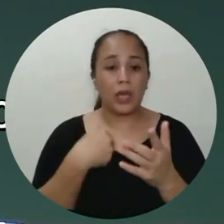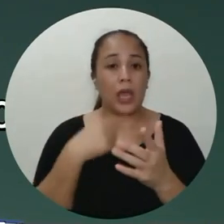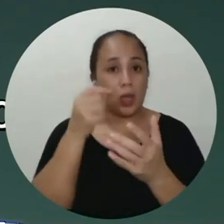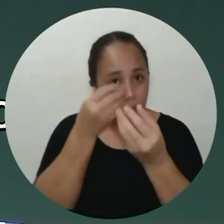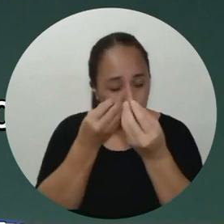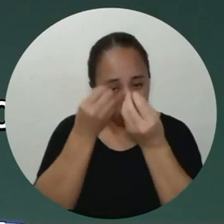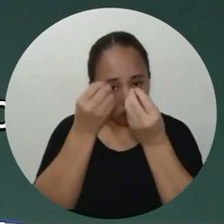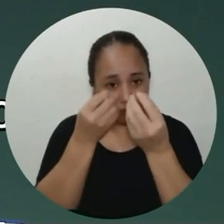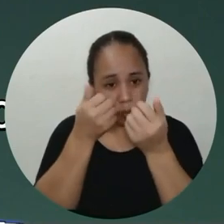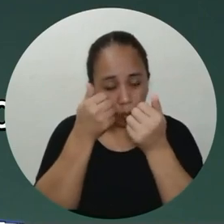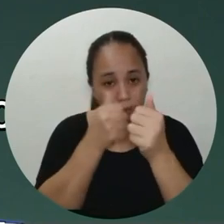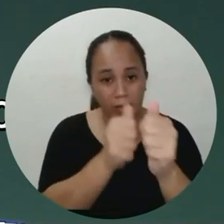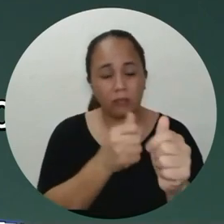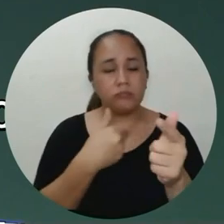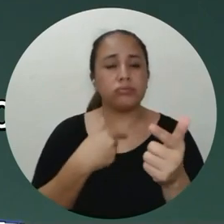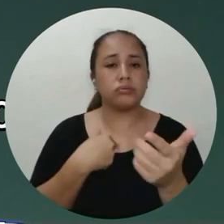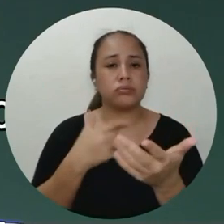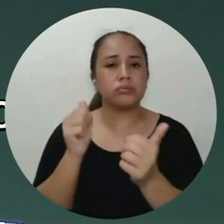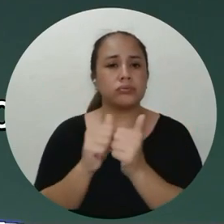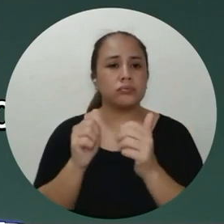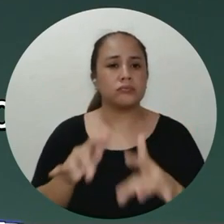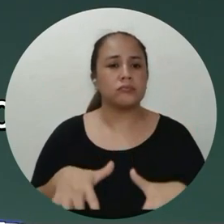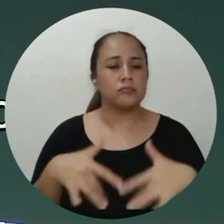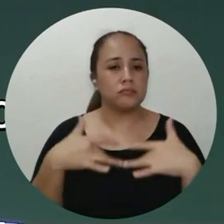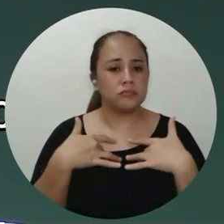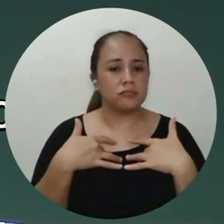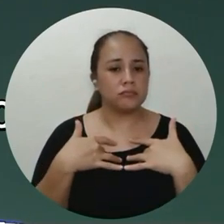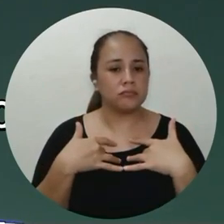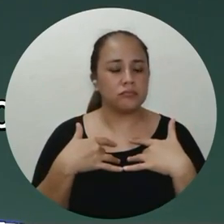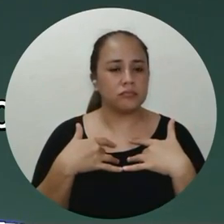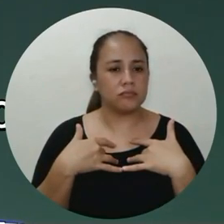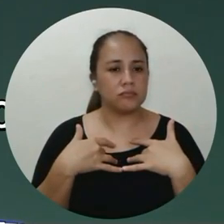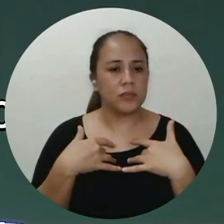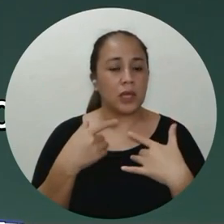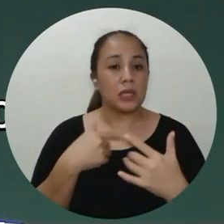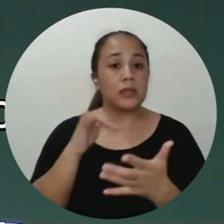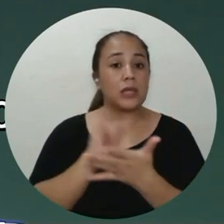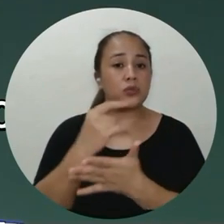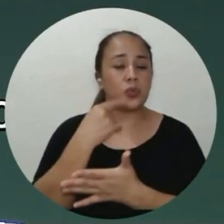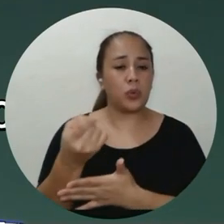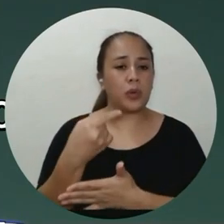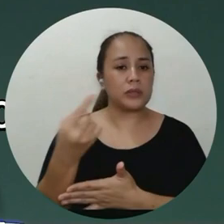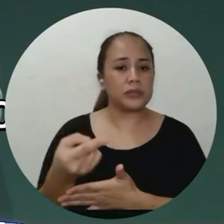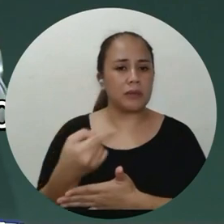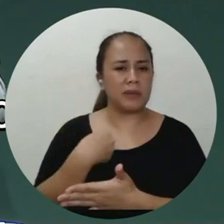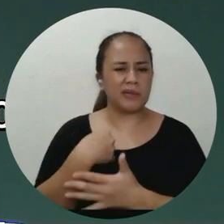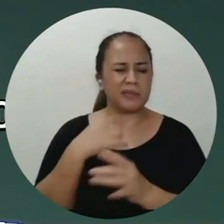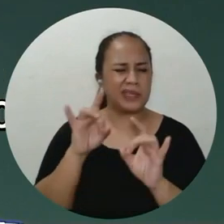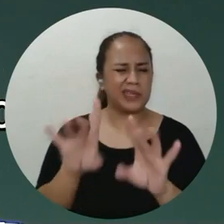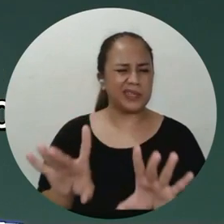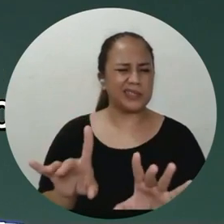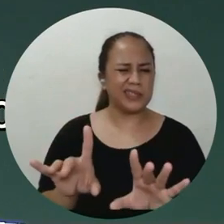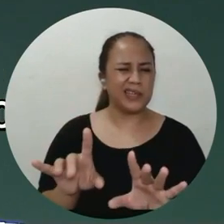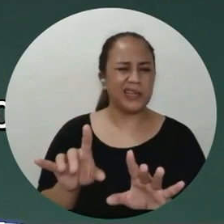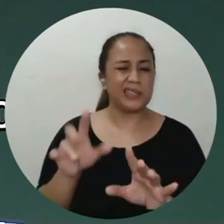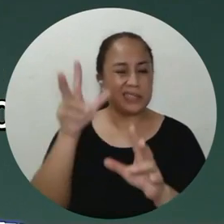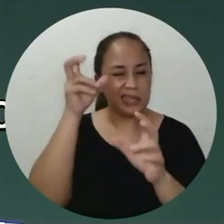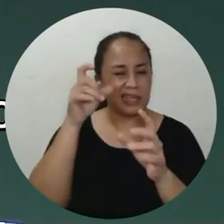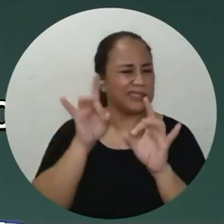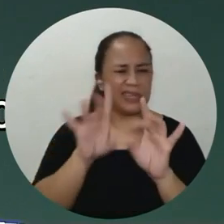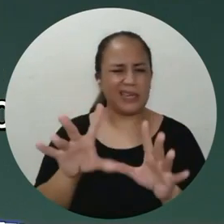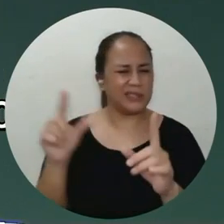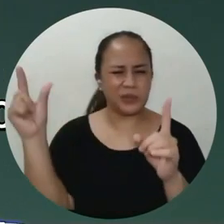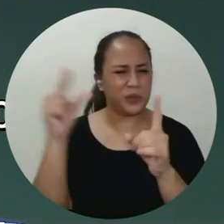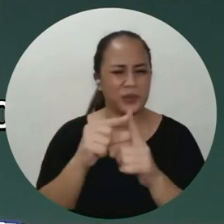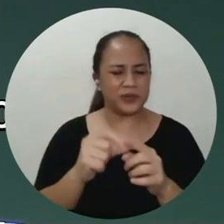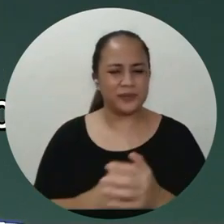works will arise. 그 사단이 제일 겁내는 게 말씀이에요. And that's why what Satan hates the most and despises the most is the word. 예수님께서 마귀에게 시험